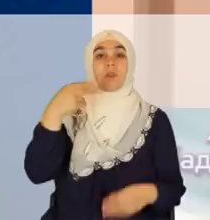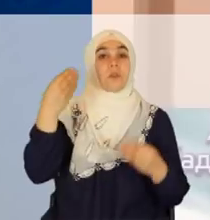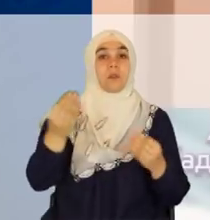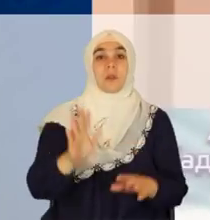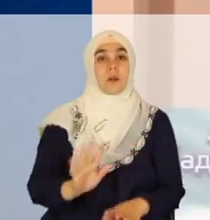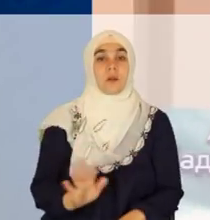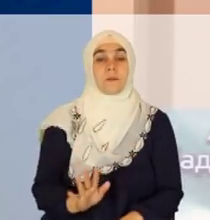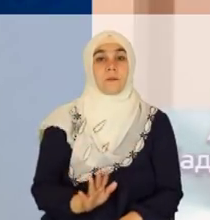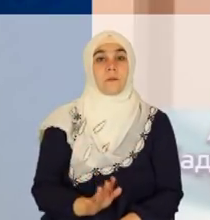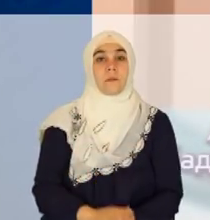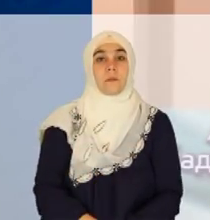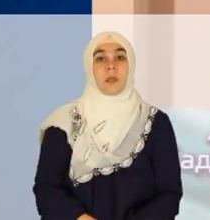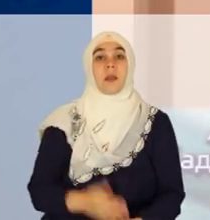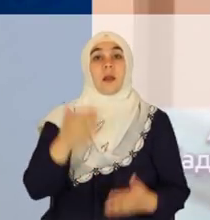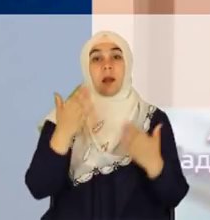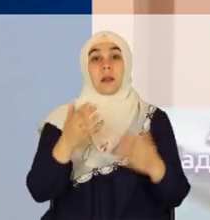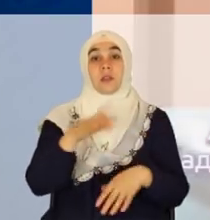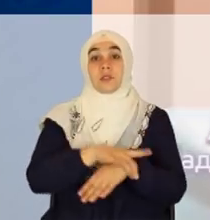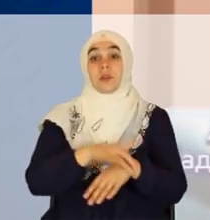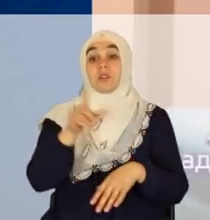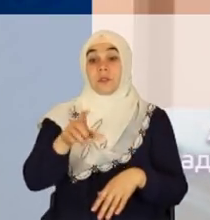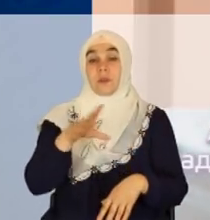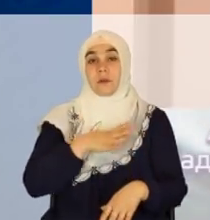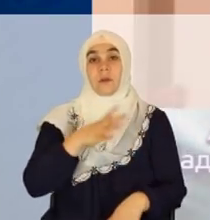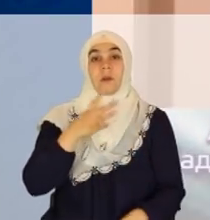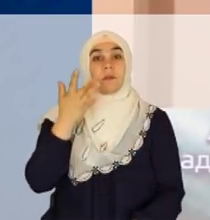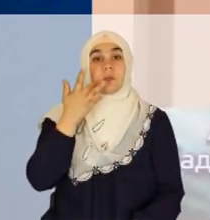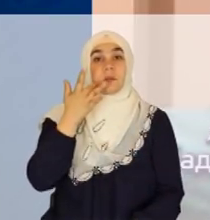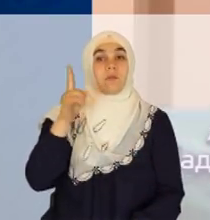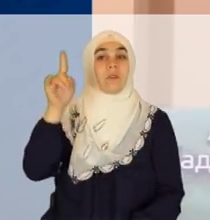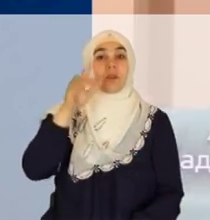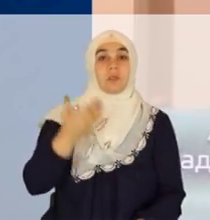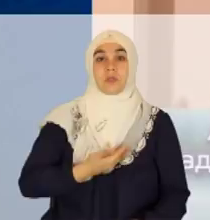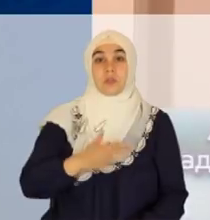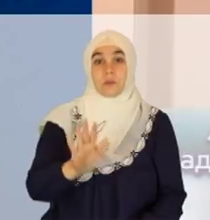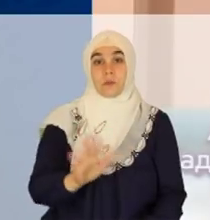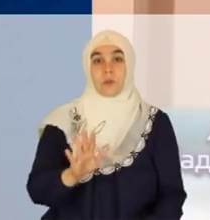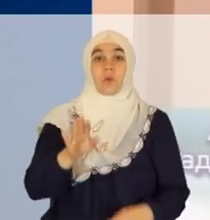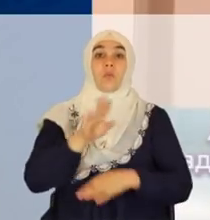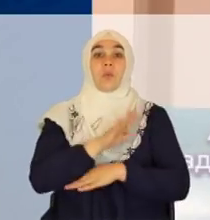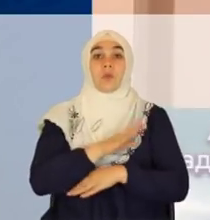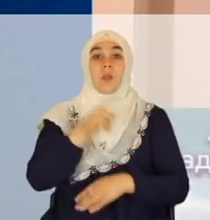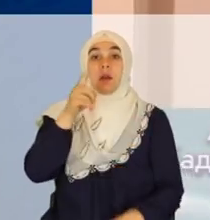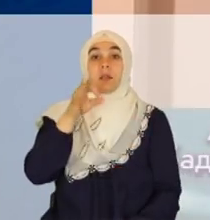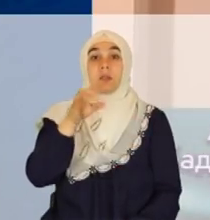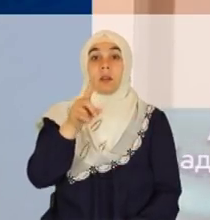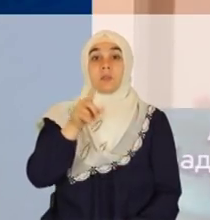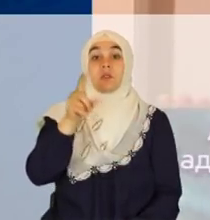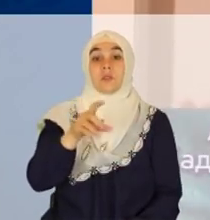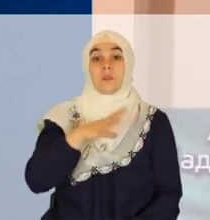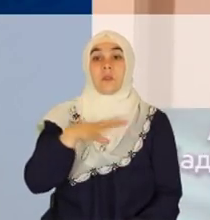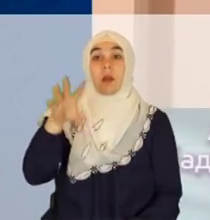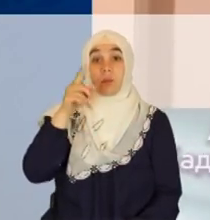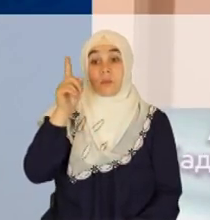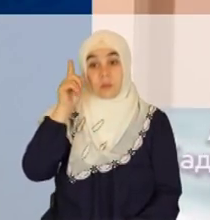yo'q. Ya'ni inson bolasi bo'lsa, abadiy yurmaydi degan. Xizr alayhissalom insonligini hamma